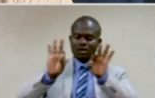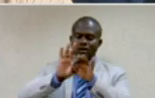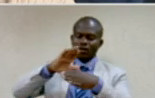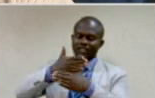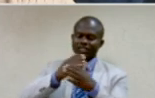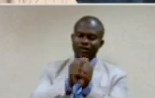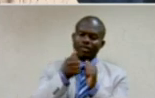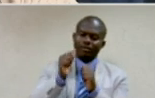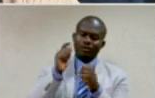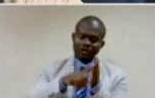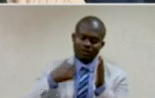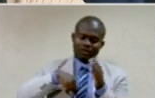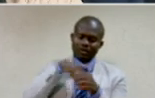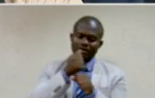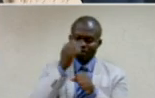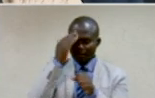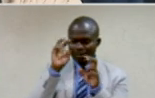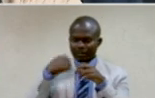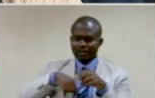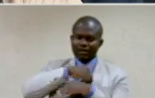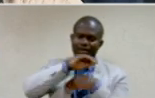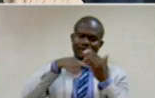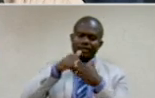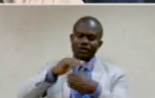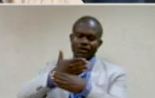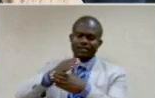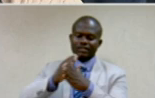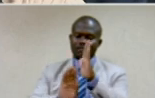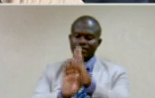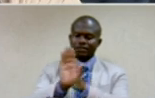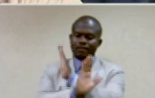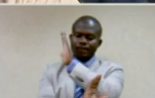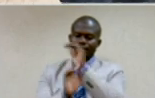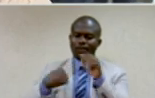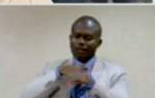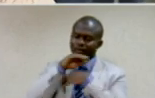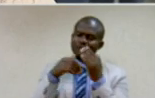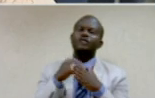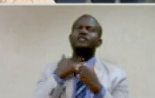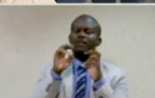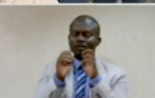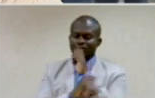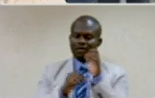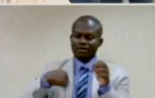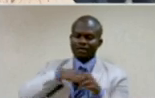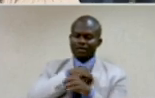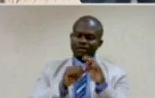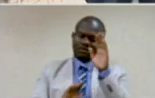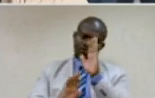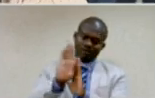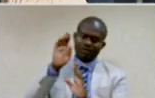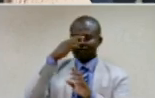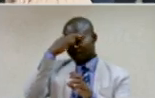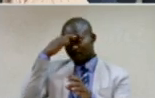tubasangiza ibyo dukora kuko twese dusangiye iterambere y'igihugu, twese dushaka ko igihugu cyacu gitera imbere.